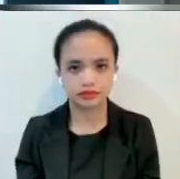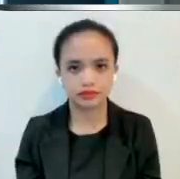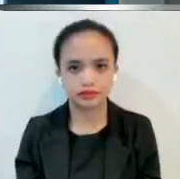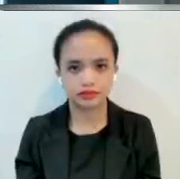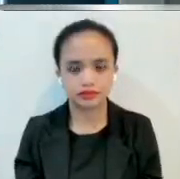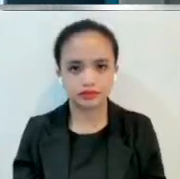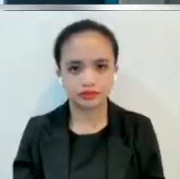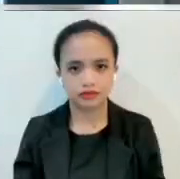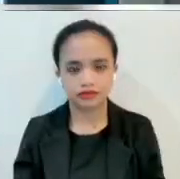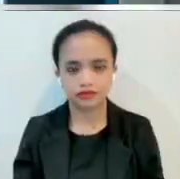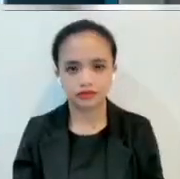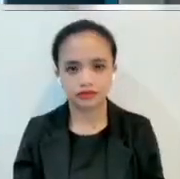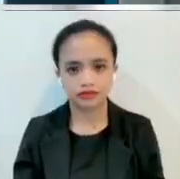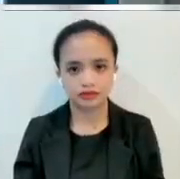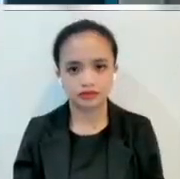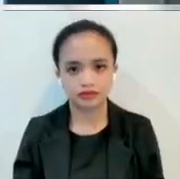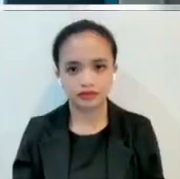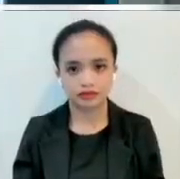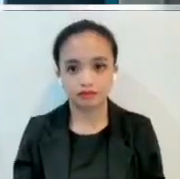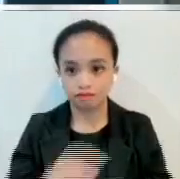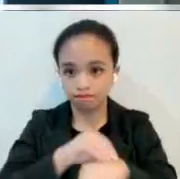abiso sa mga sineserbisyuhan